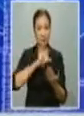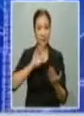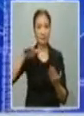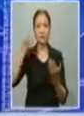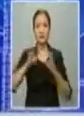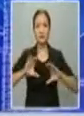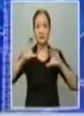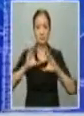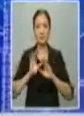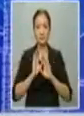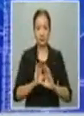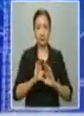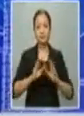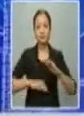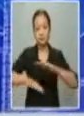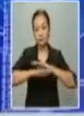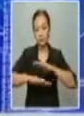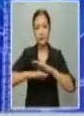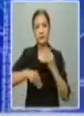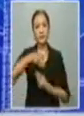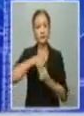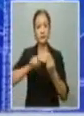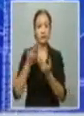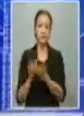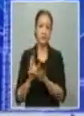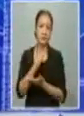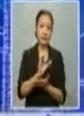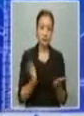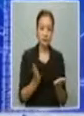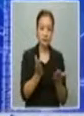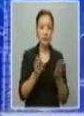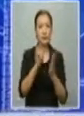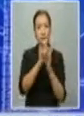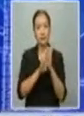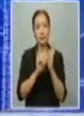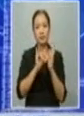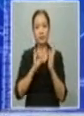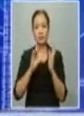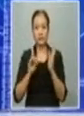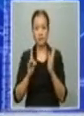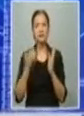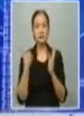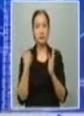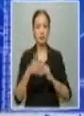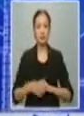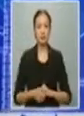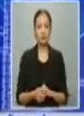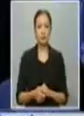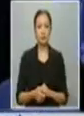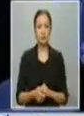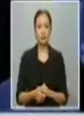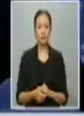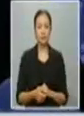รัฐบาลค่ะเดินหน้าวางรากฐานเศรษฐกิจใหม่ทั้งการส่งเสริมการลงทุนแล้วก็การใช้ระบบ IT หรือดิจิทัลอีโคโนมีค่ะ